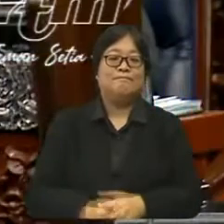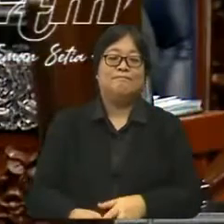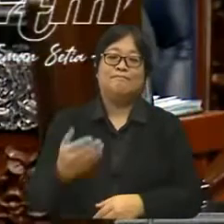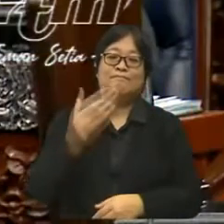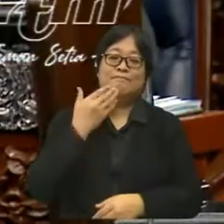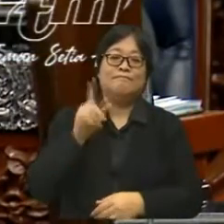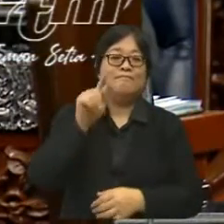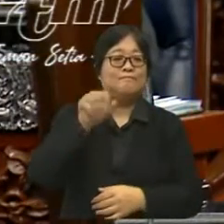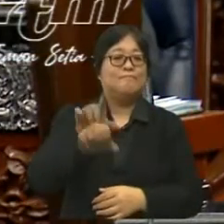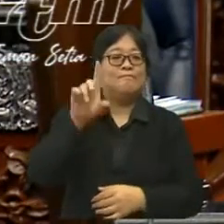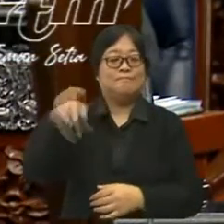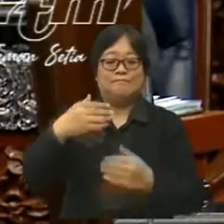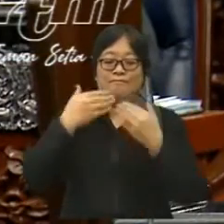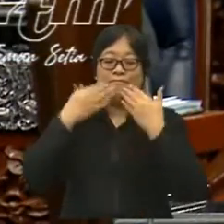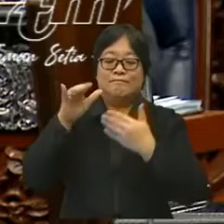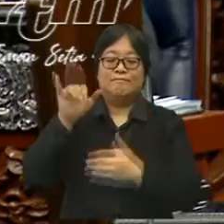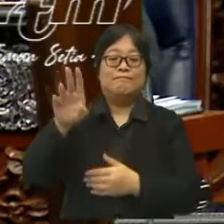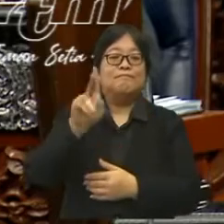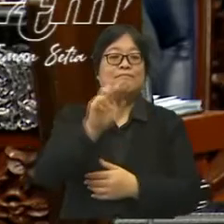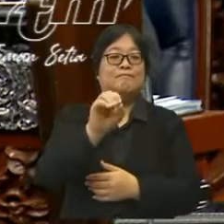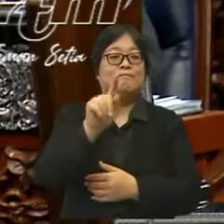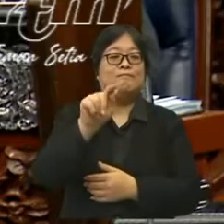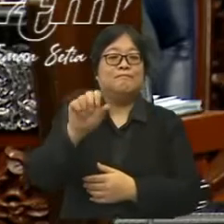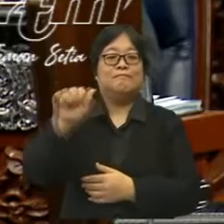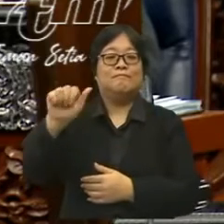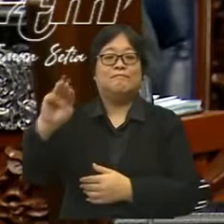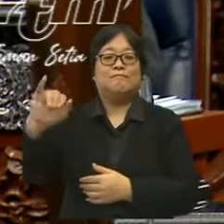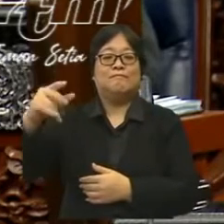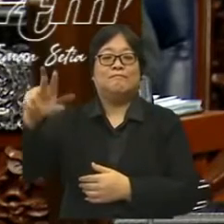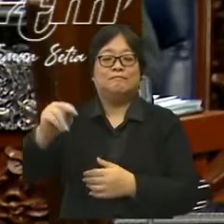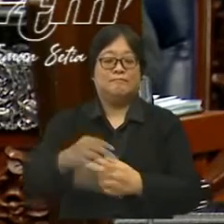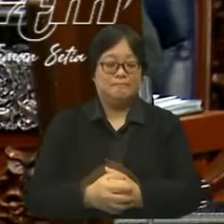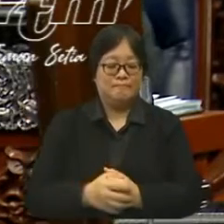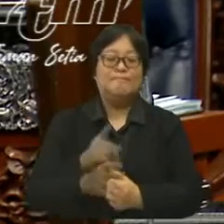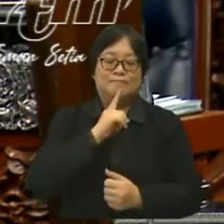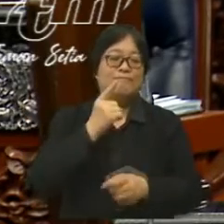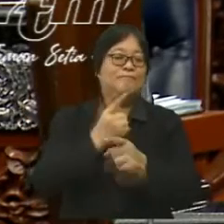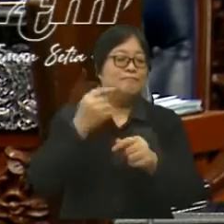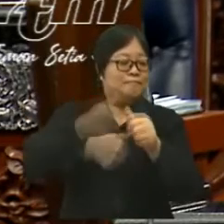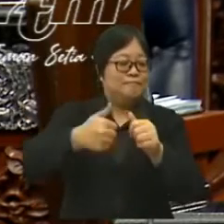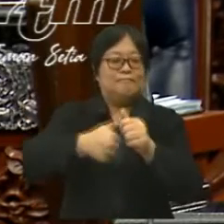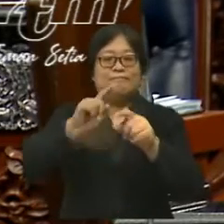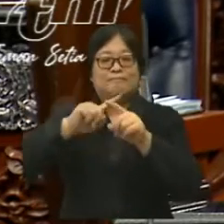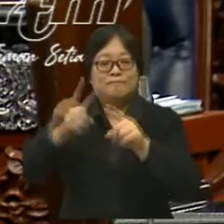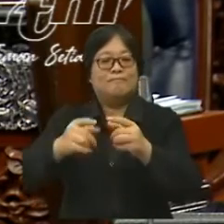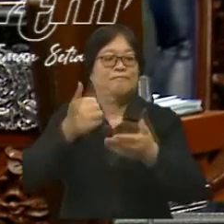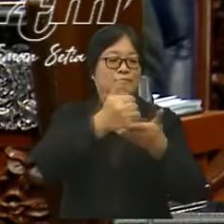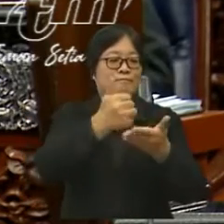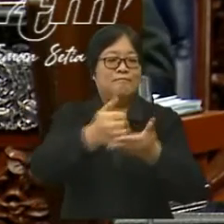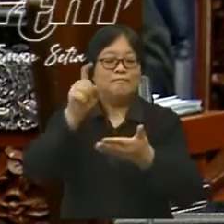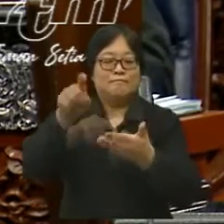Terima kasih Tan Sri Mtua. Terima kasih Yang Berhormat Kota Samarahan. Sememangnya setiap apa saja bantuan yang diselaraskan